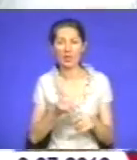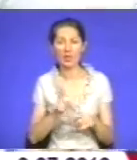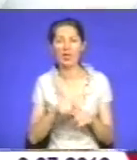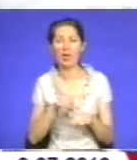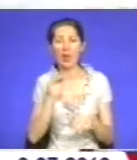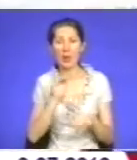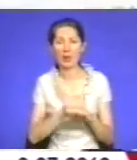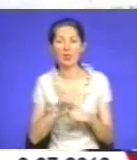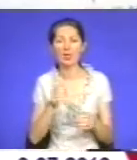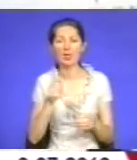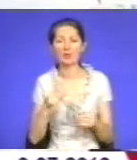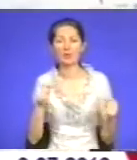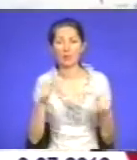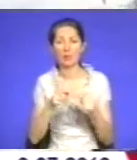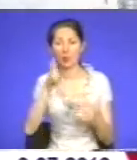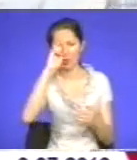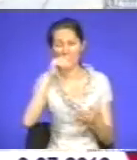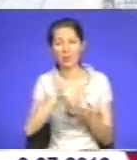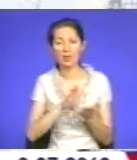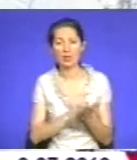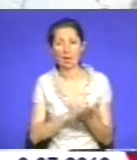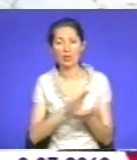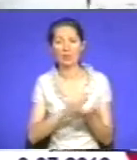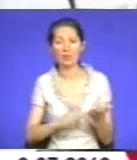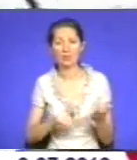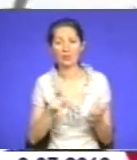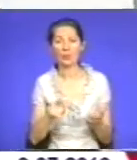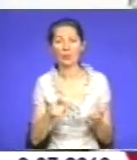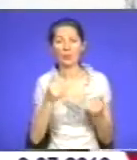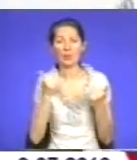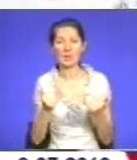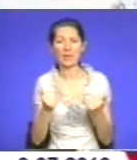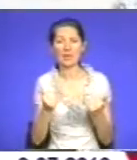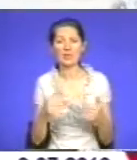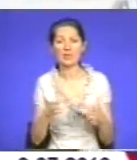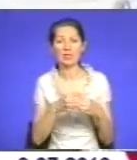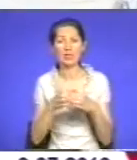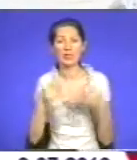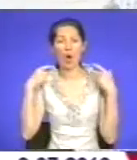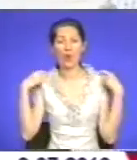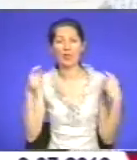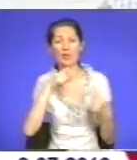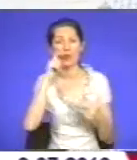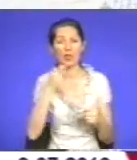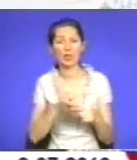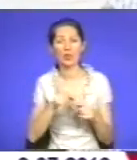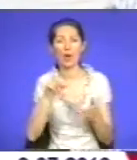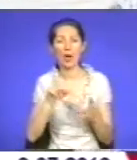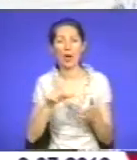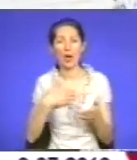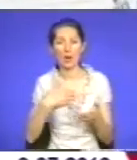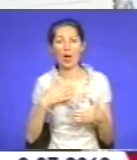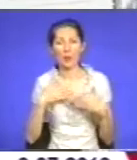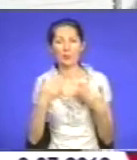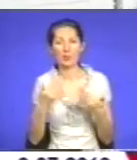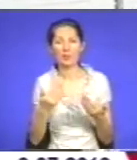державними реєстраторами і так далі. Тому зараз і спілка офіцерів України, яку я представляю, Тернопільській